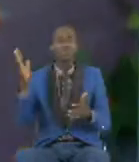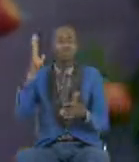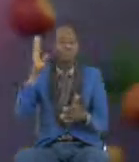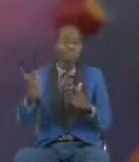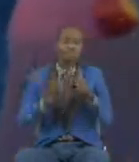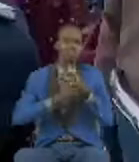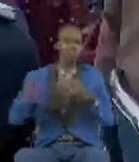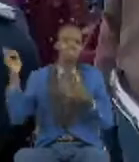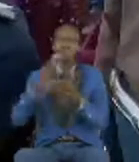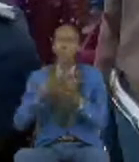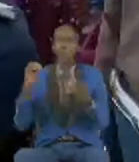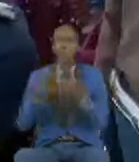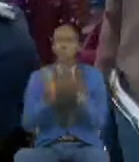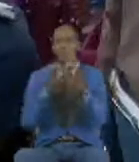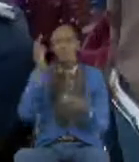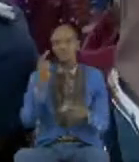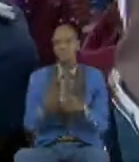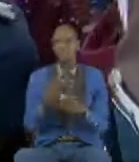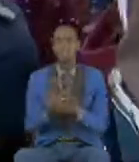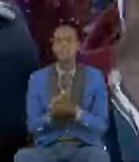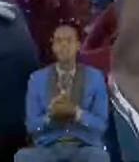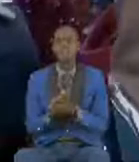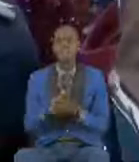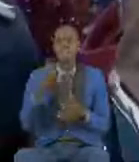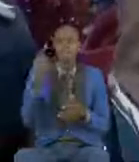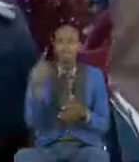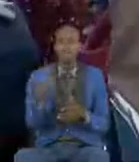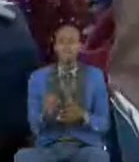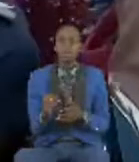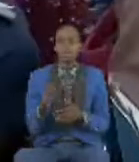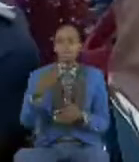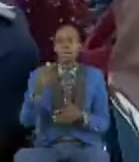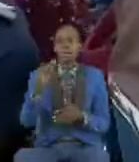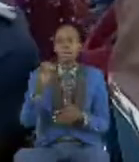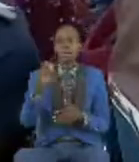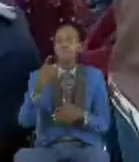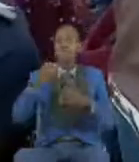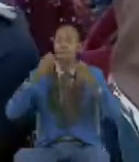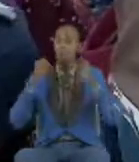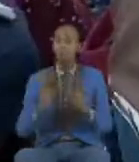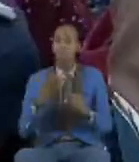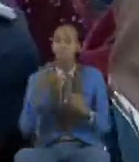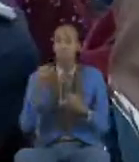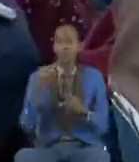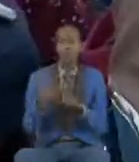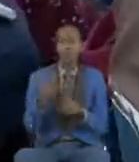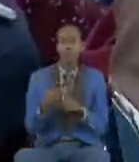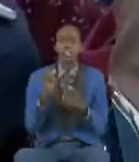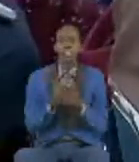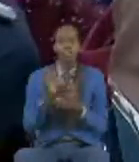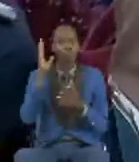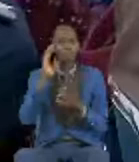au nom de Jésus. Le manteau de la parole, la puissance de la parole, qui